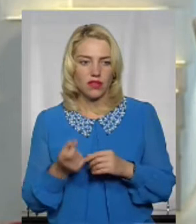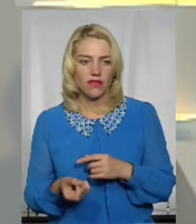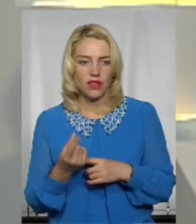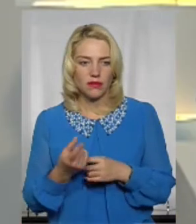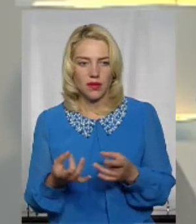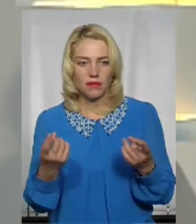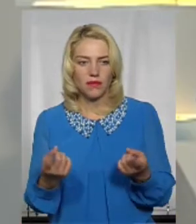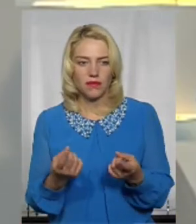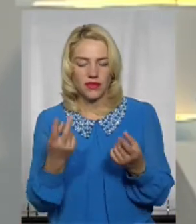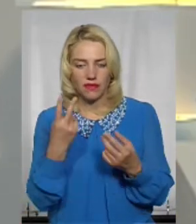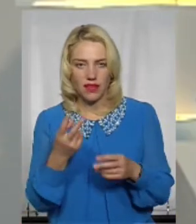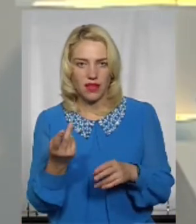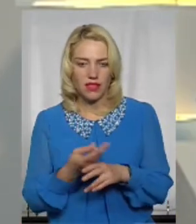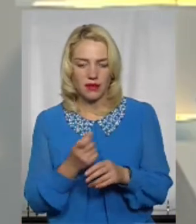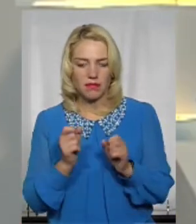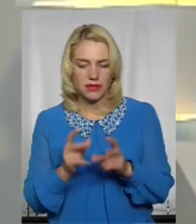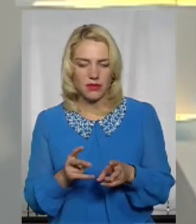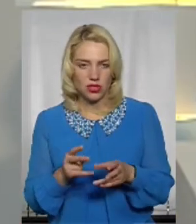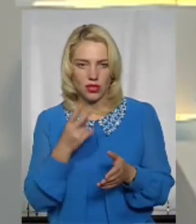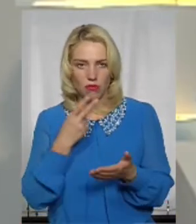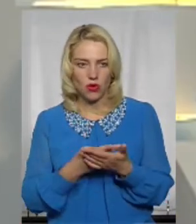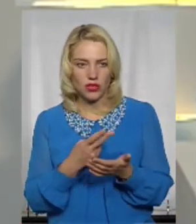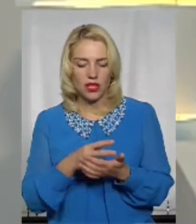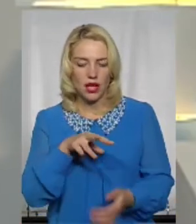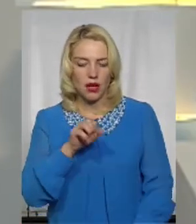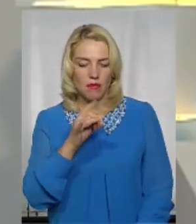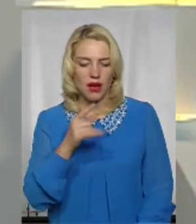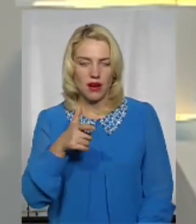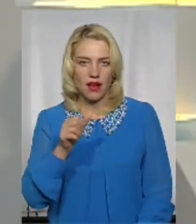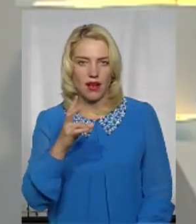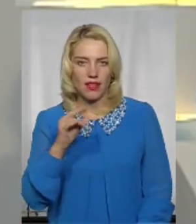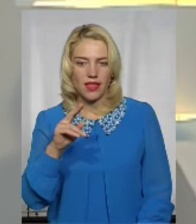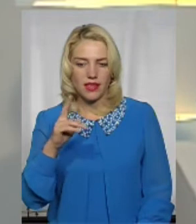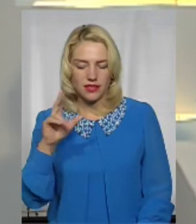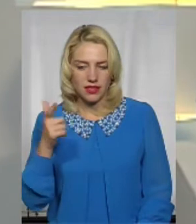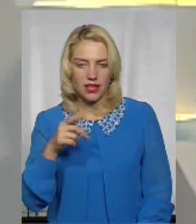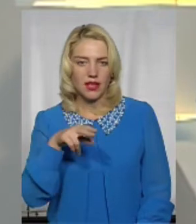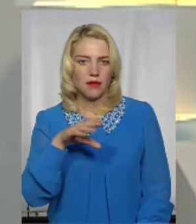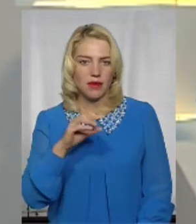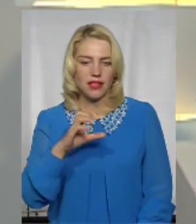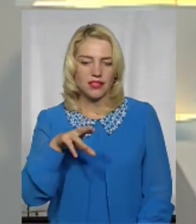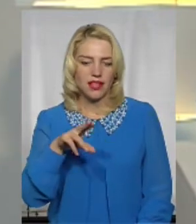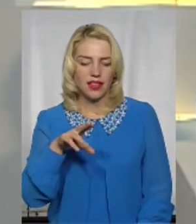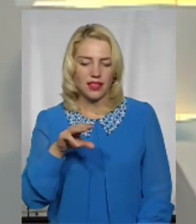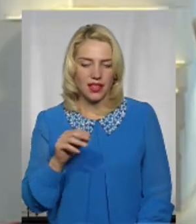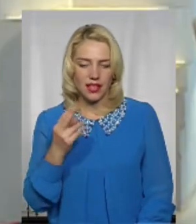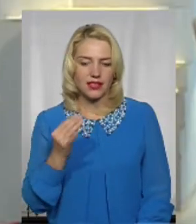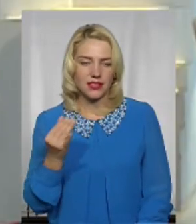два найнебезпечніших показника, це марганець був і пестицид, там я не пам'ятаю вже його